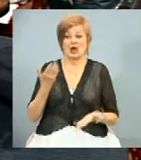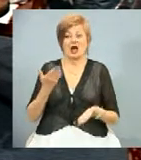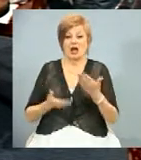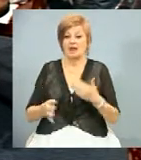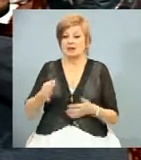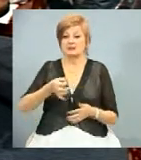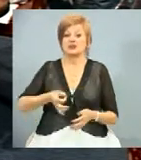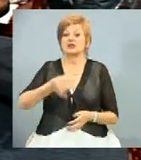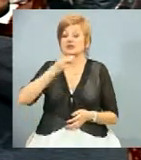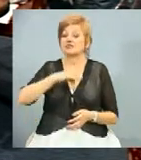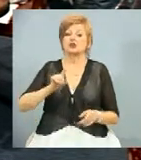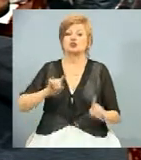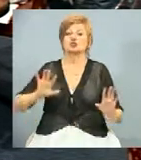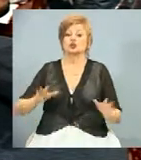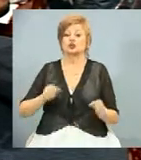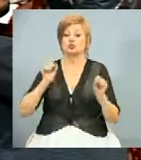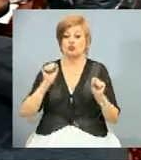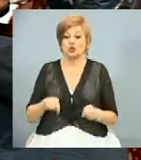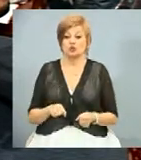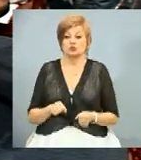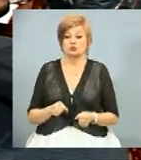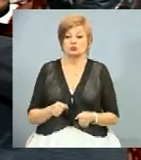випити пігулку, то що може трапитися? Вона може